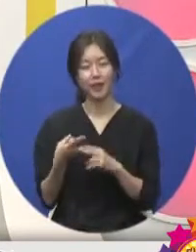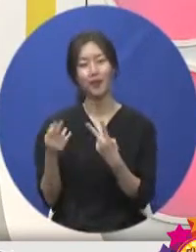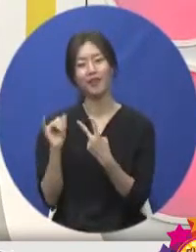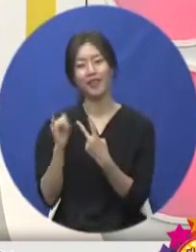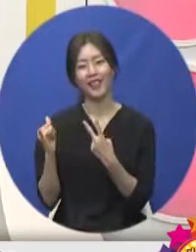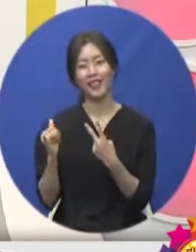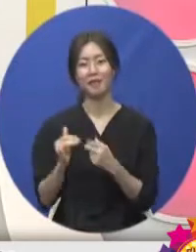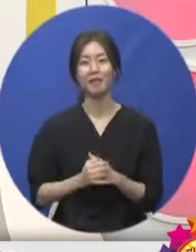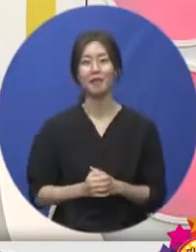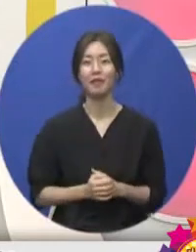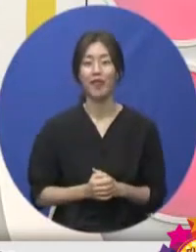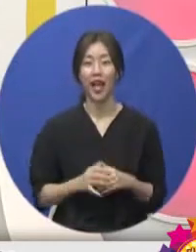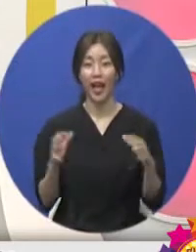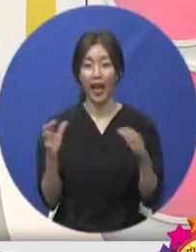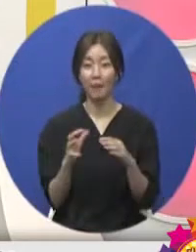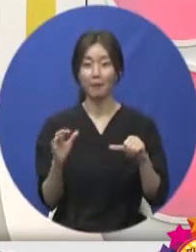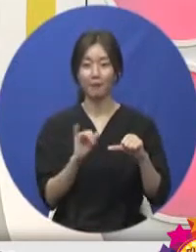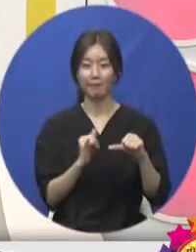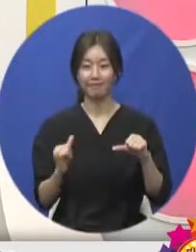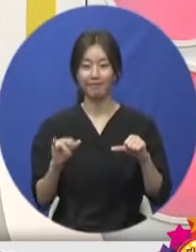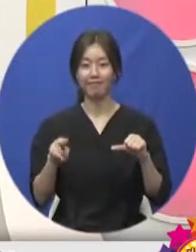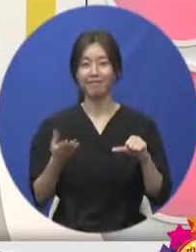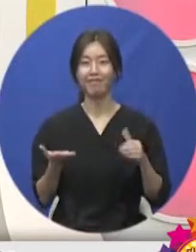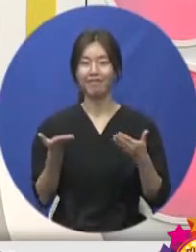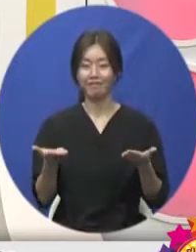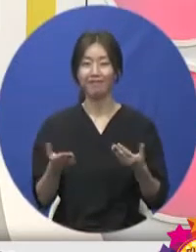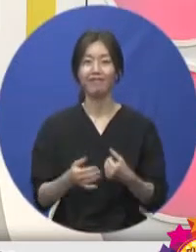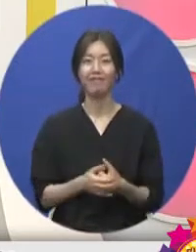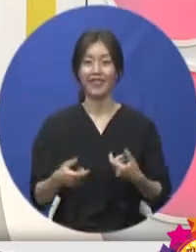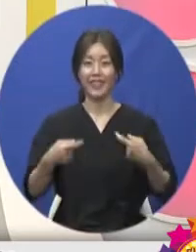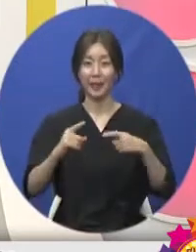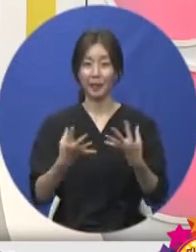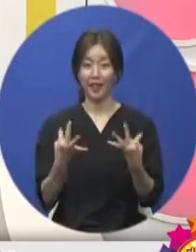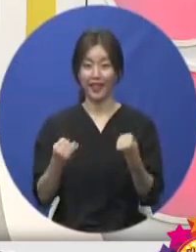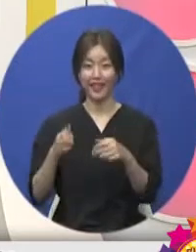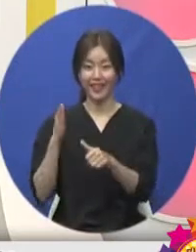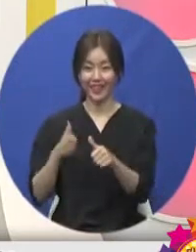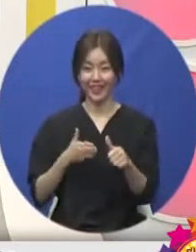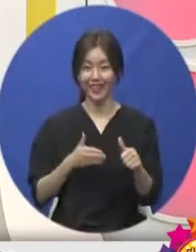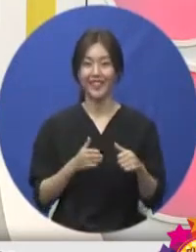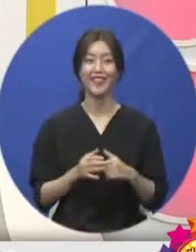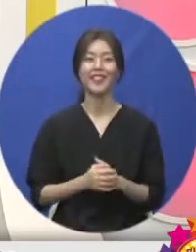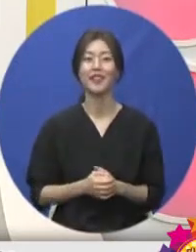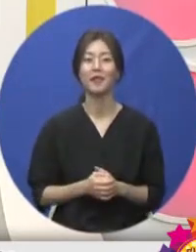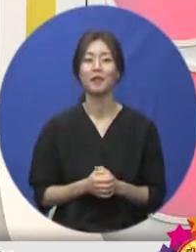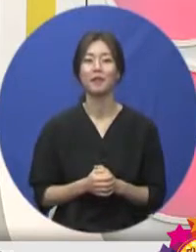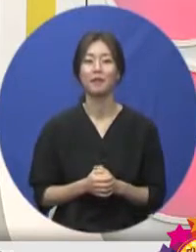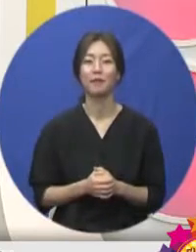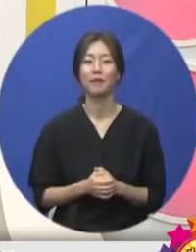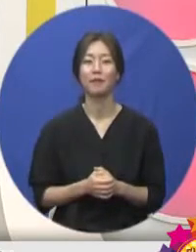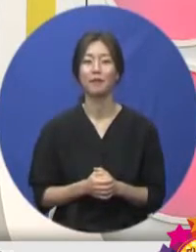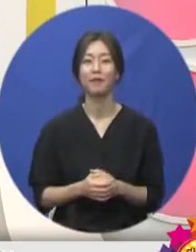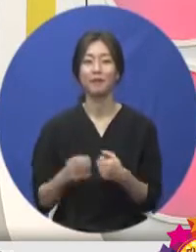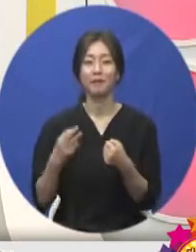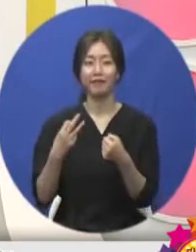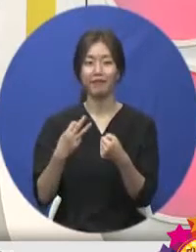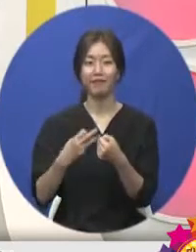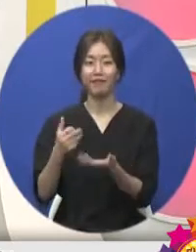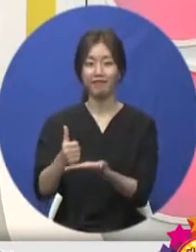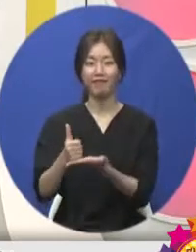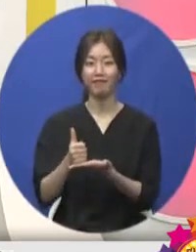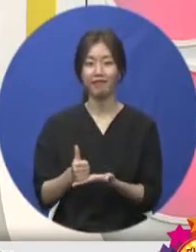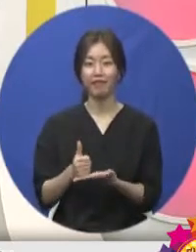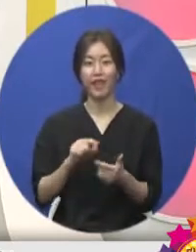분에게 드립니다. 야, 다섯 분께 선물을 드립니다. 많은 참여 기다리겠습니다. 네, 전화 많이 많이 주세요. 예, 네. 다음 13번째